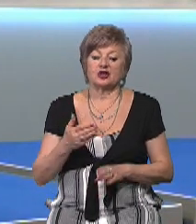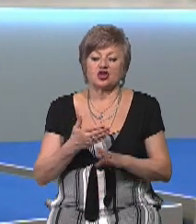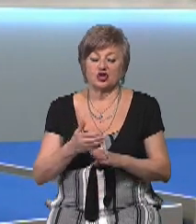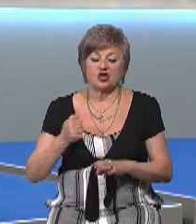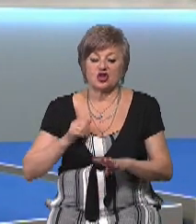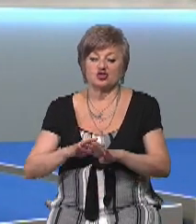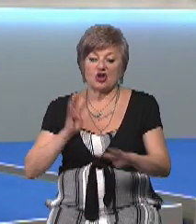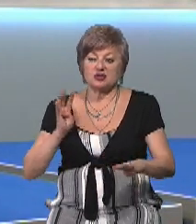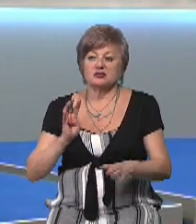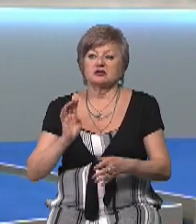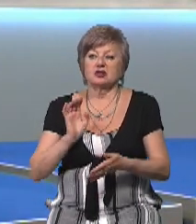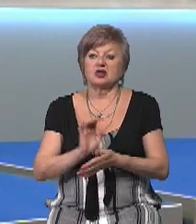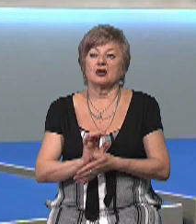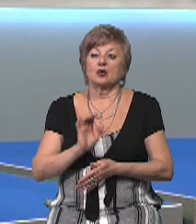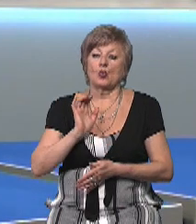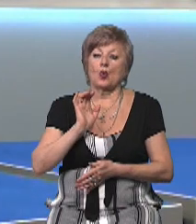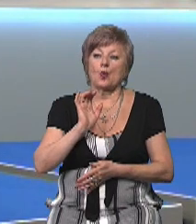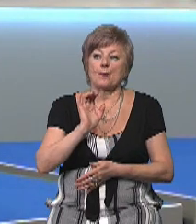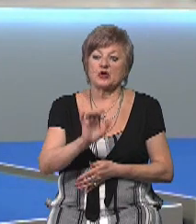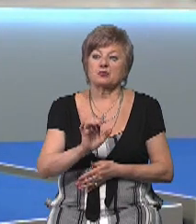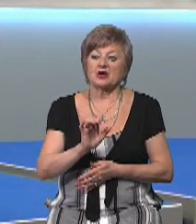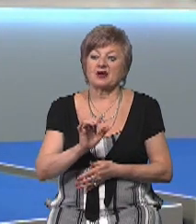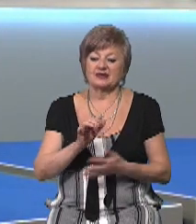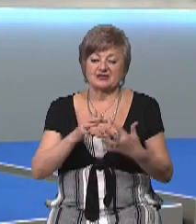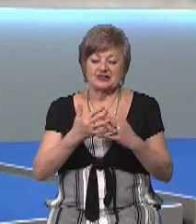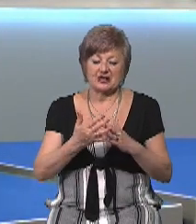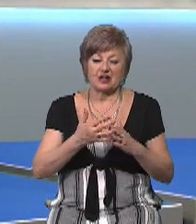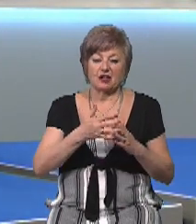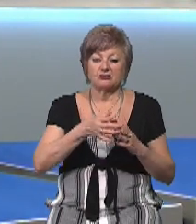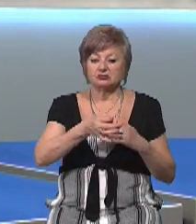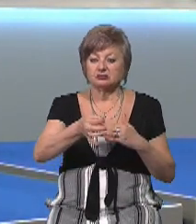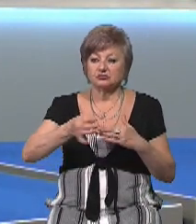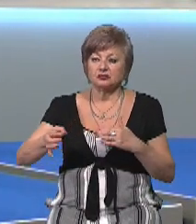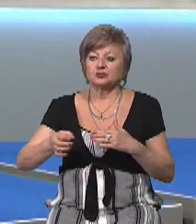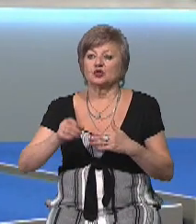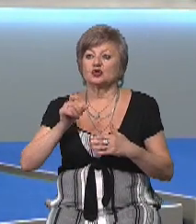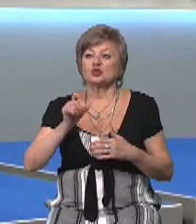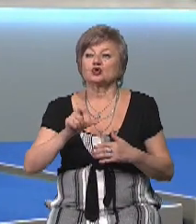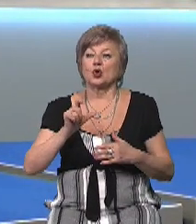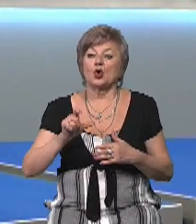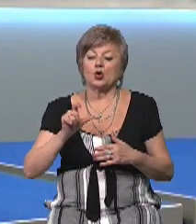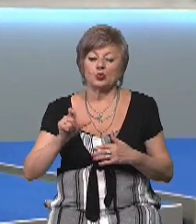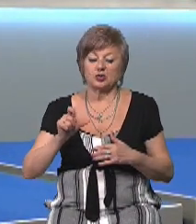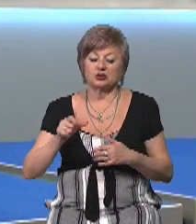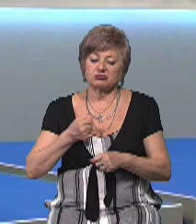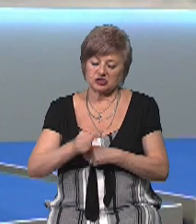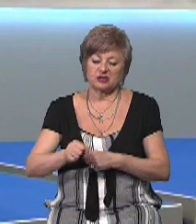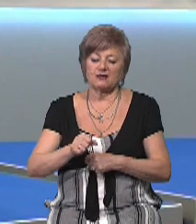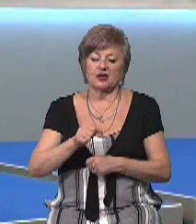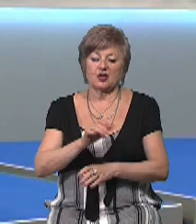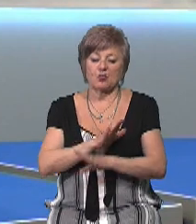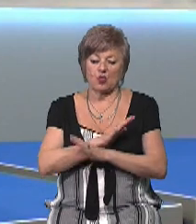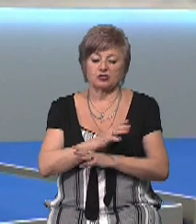вони відправили із навколишніх сіл мешканців для того, щоб вони піднімали загиблих трупи. Але ще